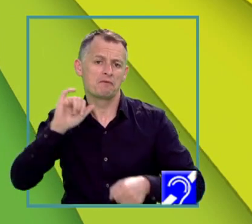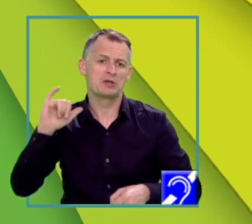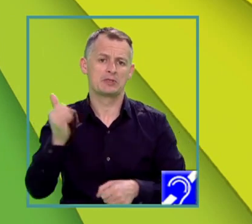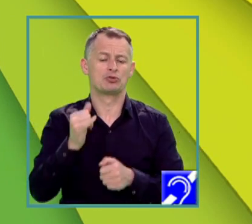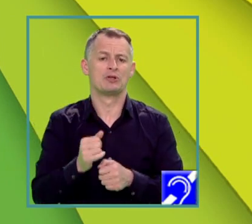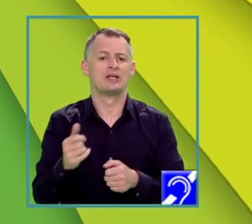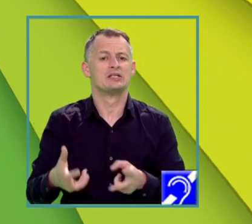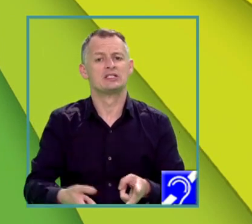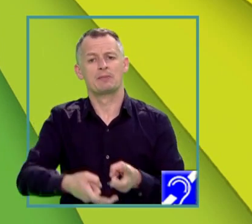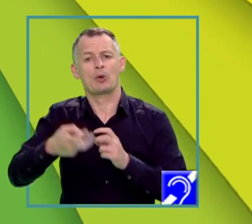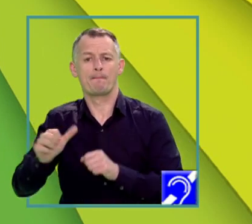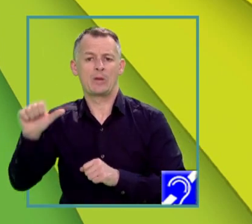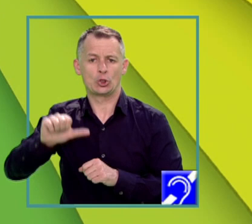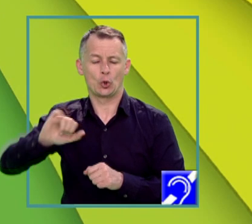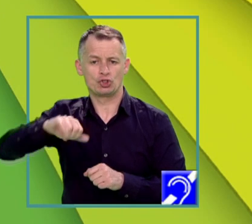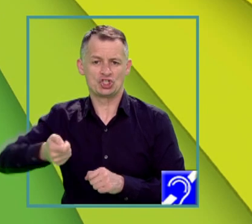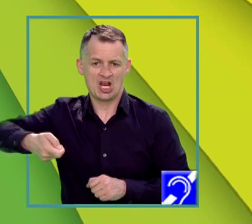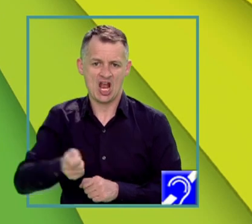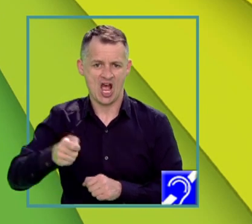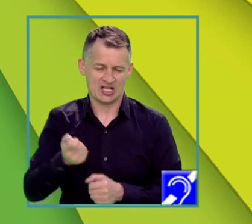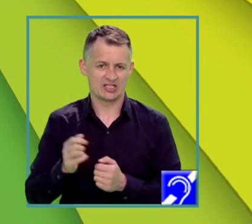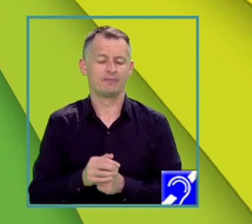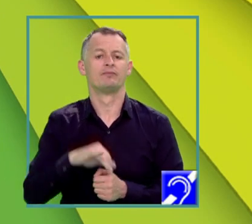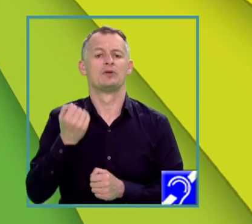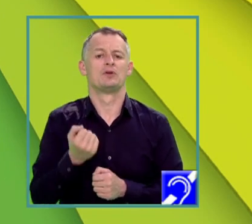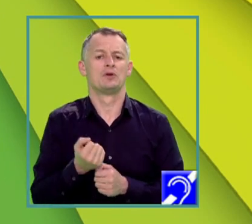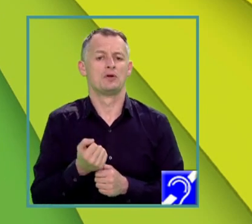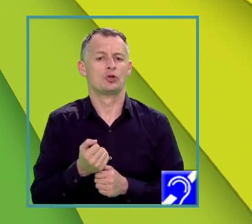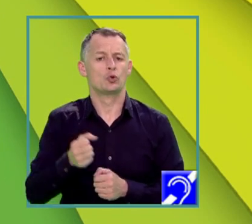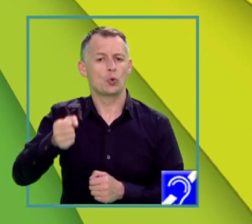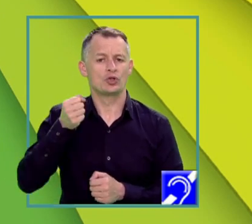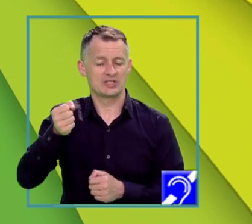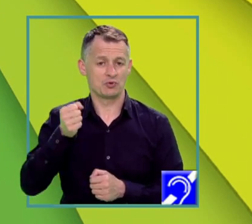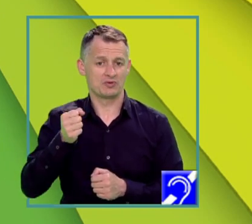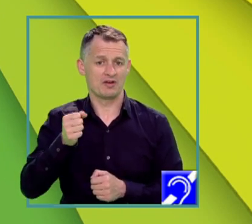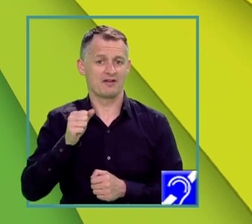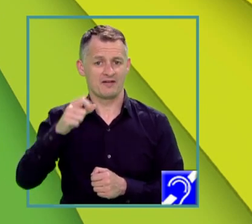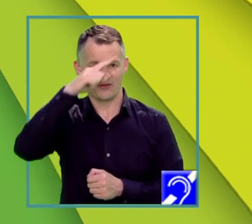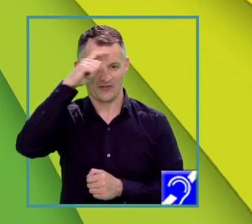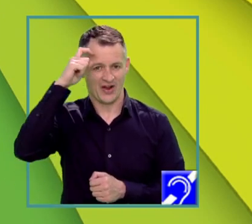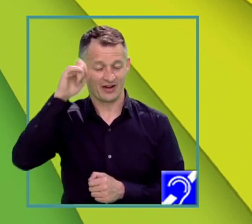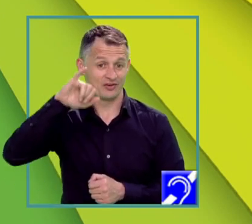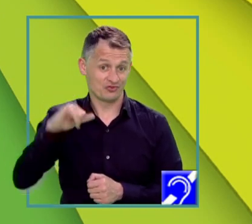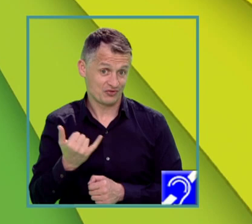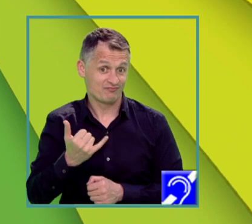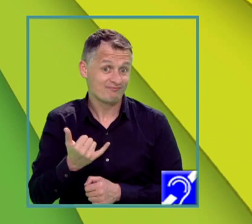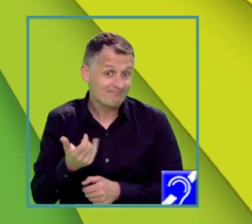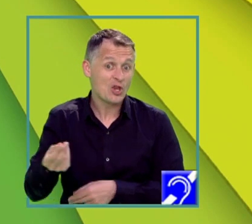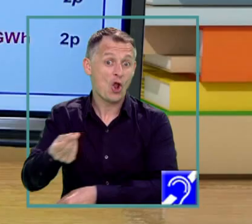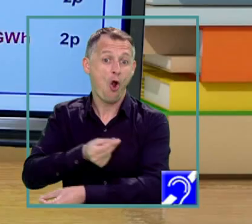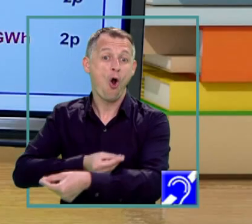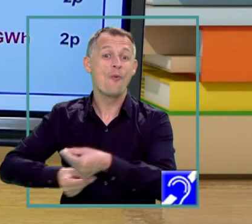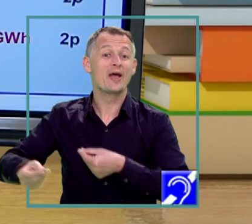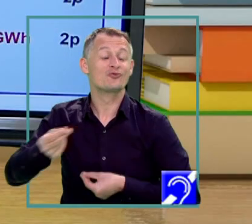Petrol și Gaze din platforma continentala mai turismul de vară și poate nu în ultimul rând comerțul pe